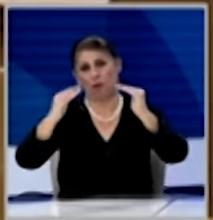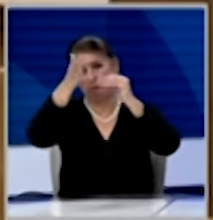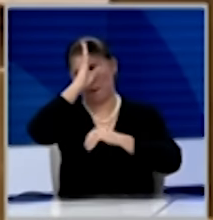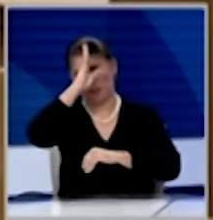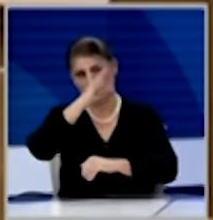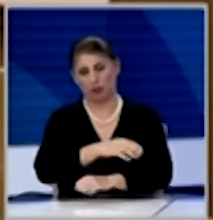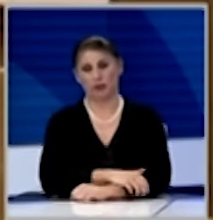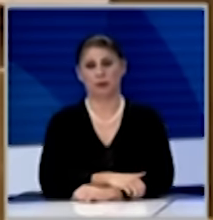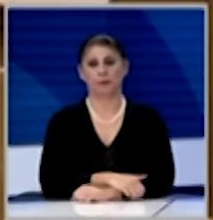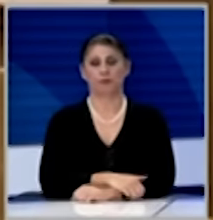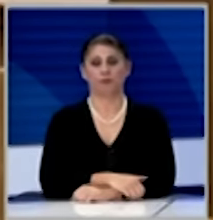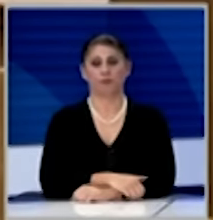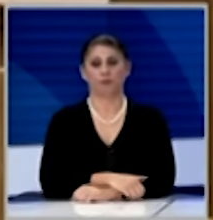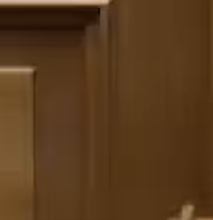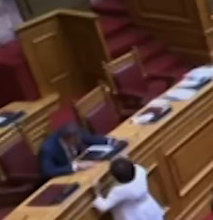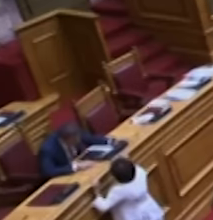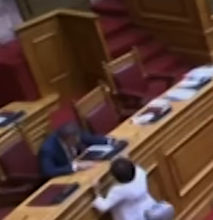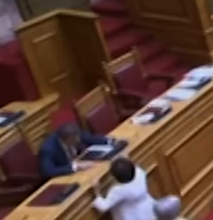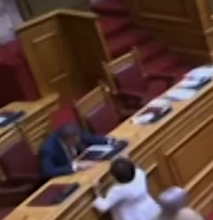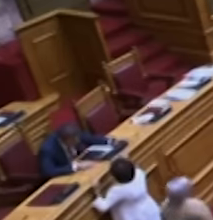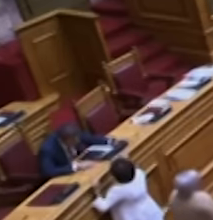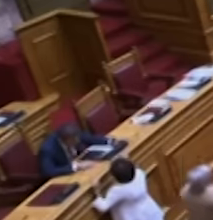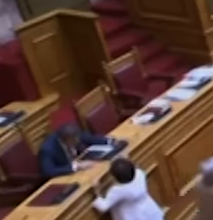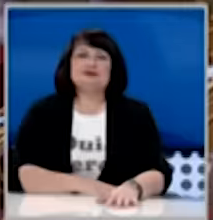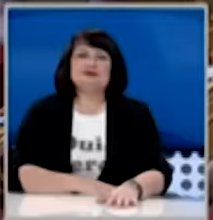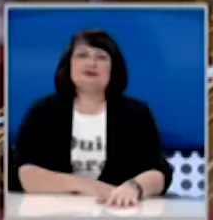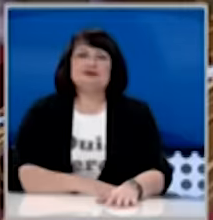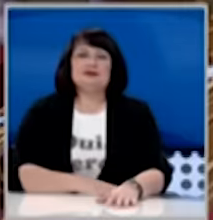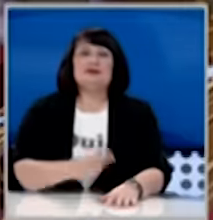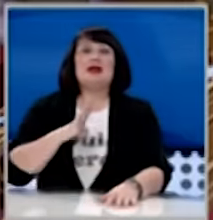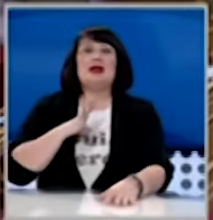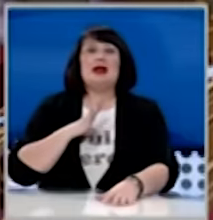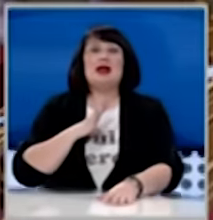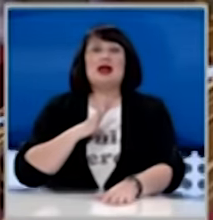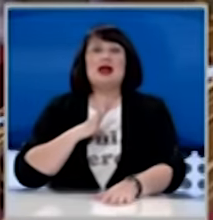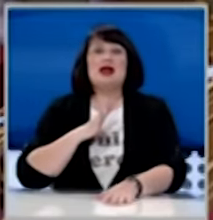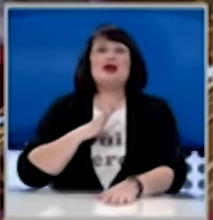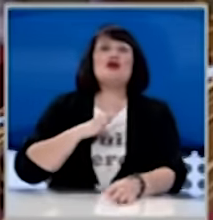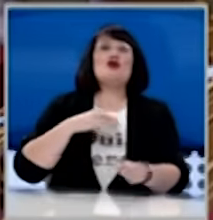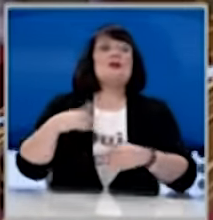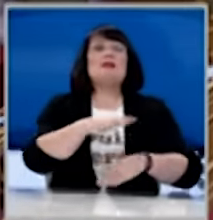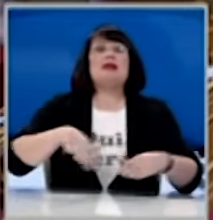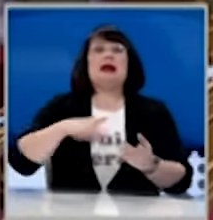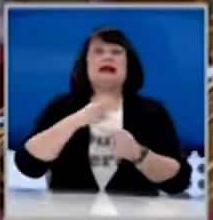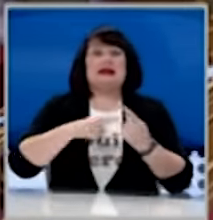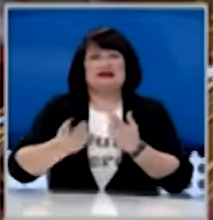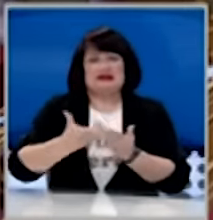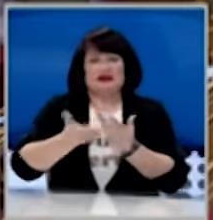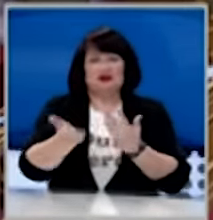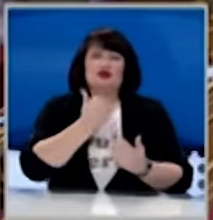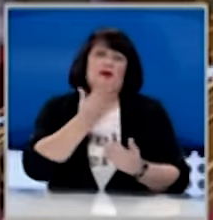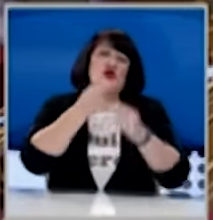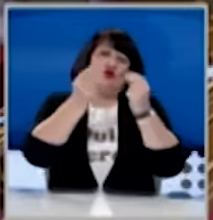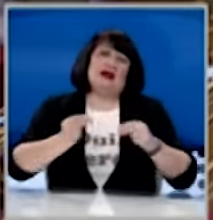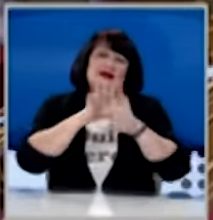προφανώς όμως δεν μπορεί να τα λύσει όλα η λαϊκή αλληλεγγύη γιατί και οι οργανωμένες απολυμάνσεις